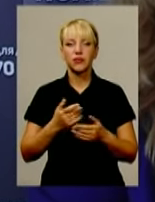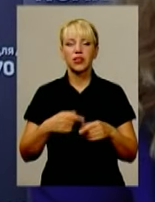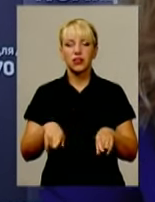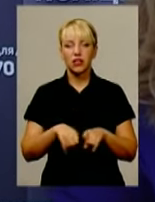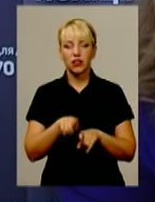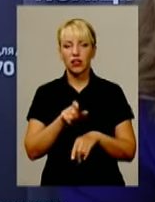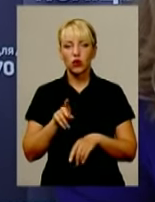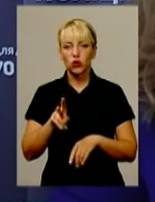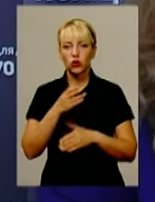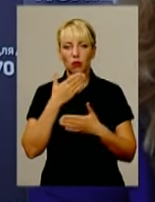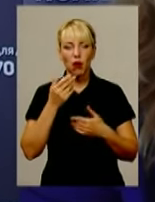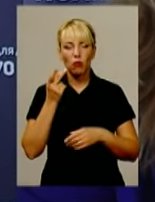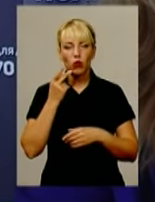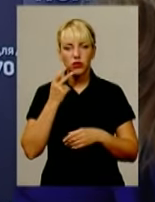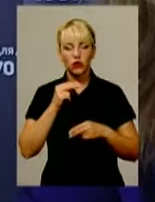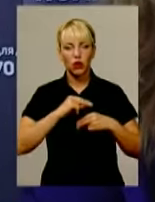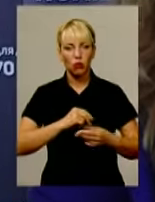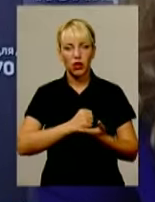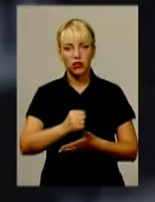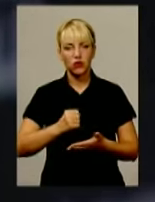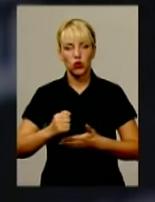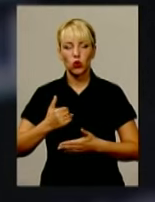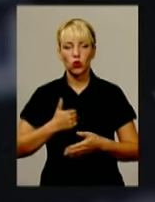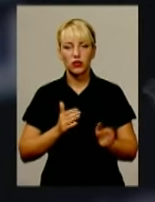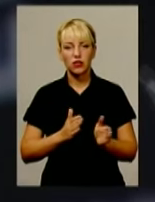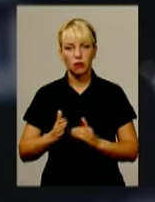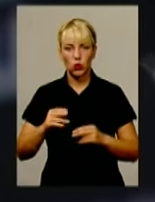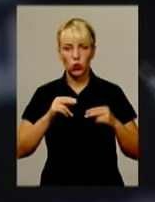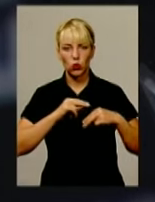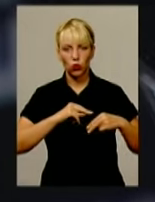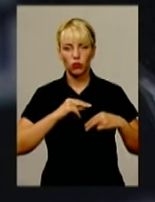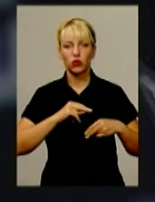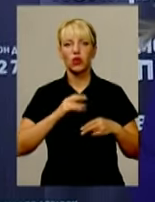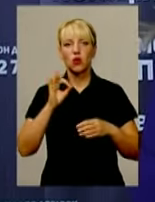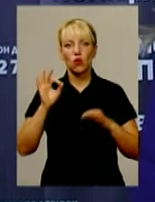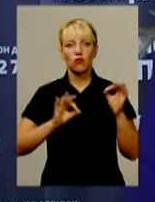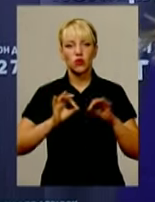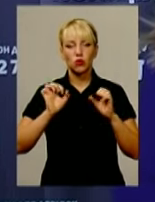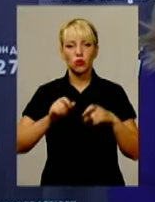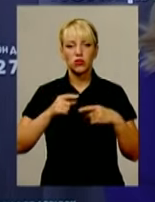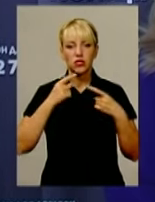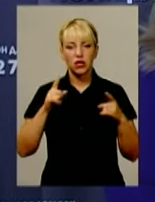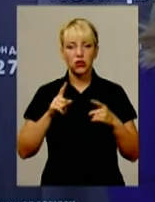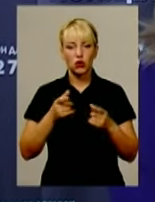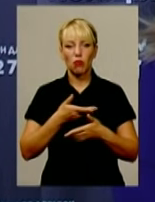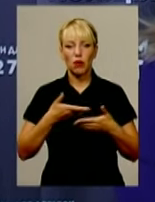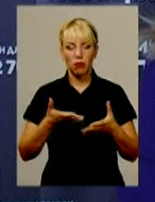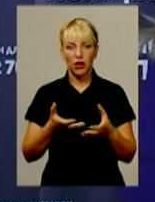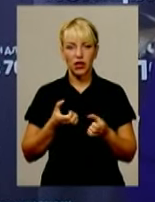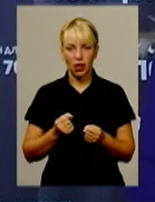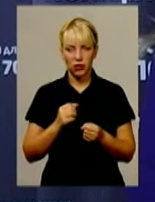мають офіційного працевлаштування і хочуть стабільної роботи. По відсотках можна сказати, що от ми прийняли анкет